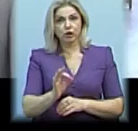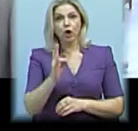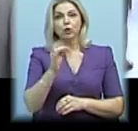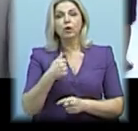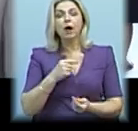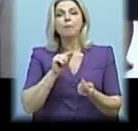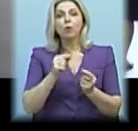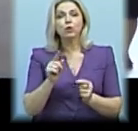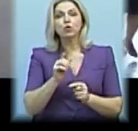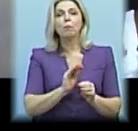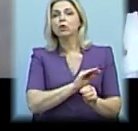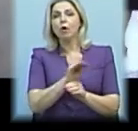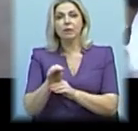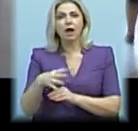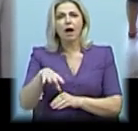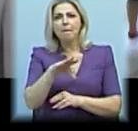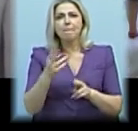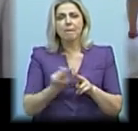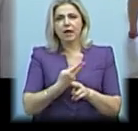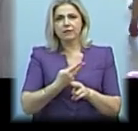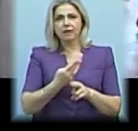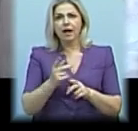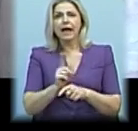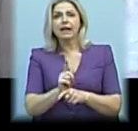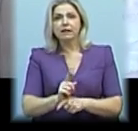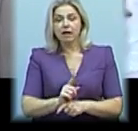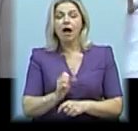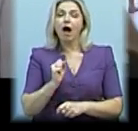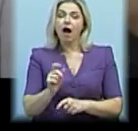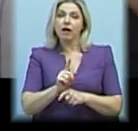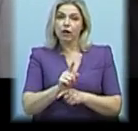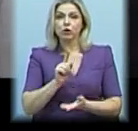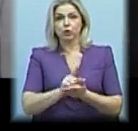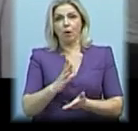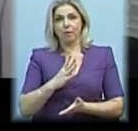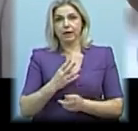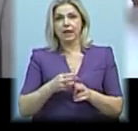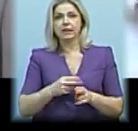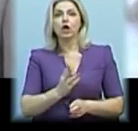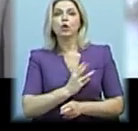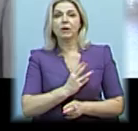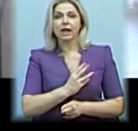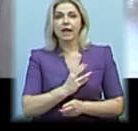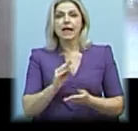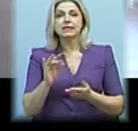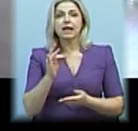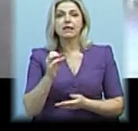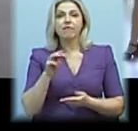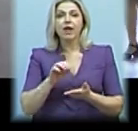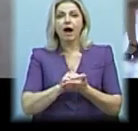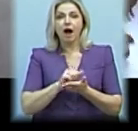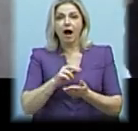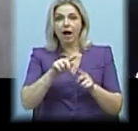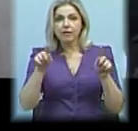доплачувати всім без чітких критерій. Критерій повинен бути один – це добровільна сертифікація, це результати ЗНО